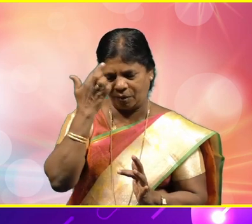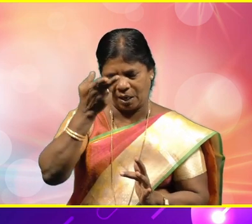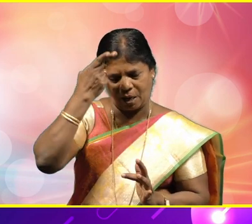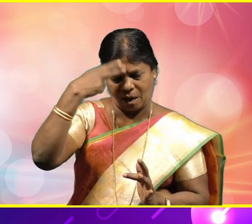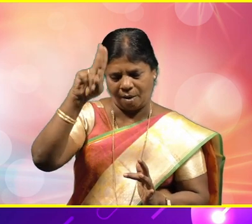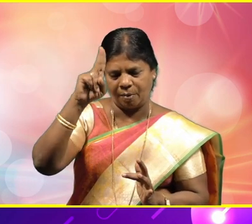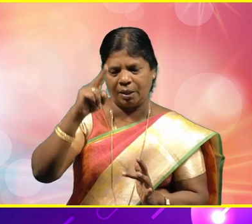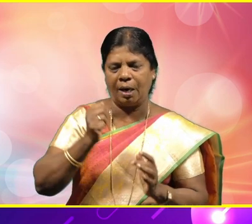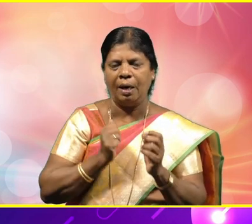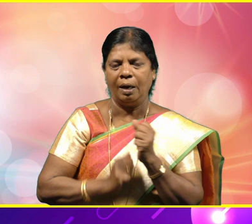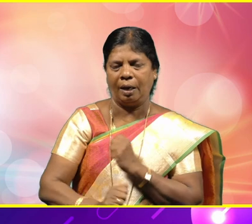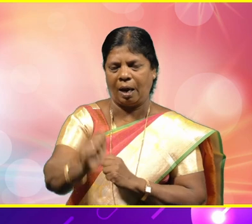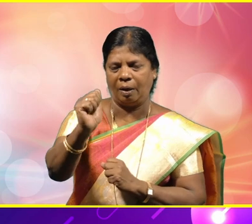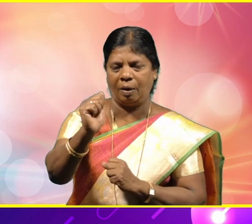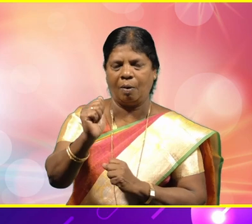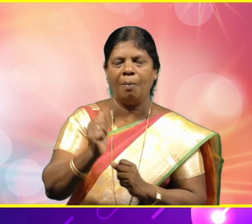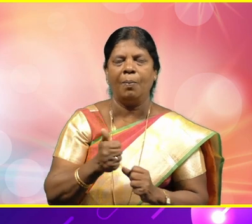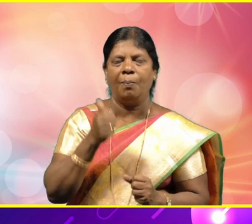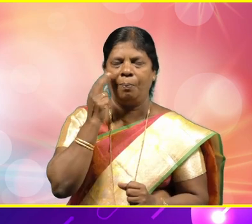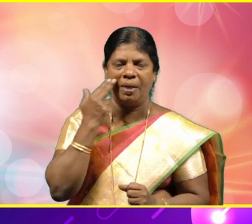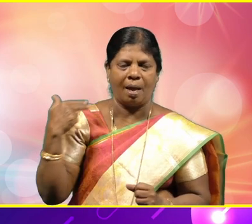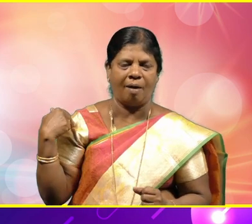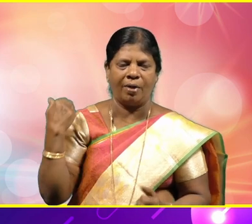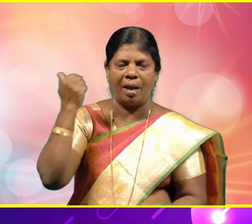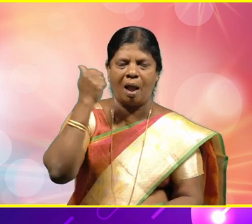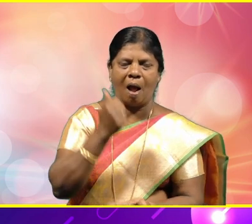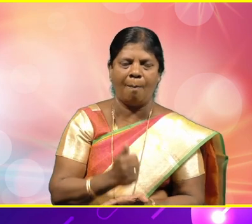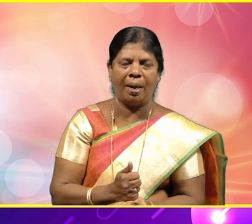திருநாமத்தில் வேண்டுதல் செய்கிறோம் பிதாவே. ஆமேன்.